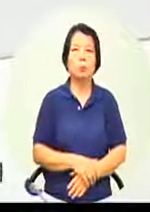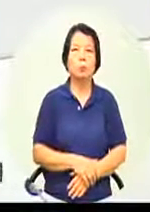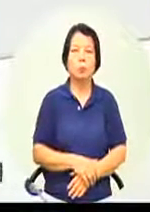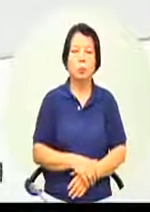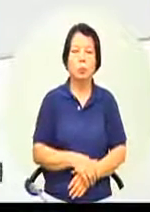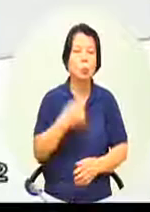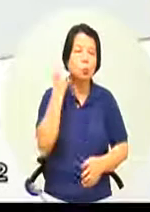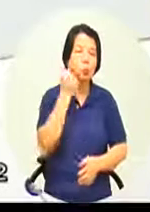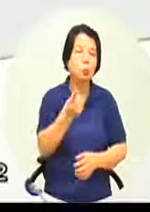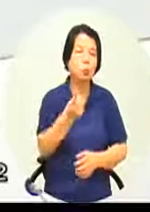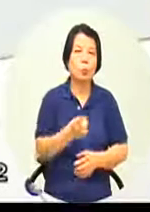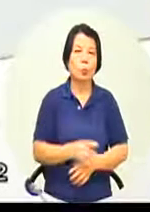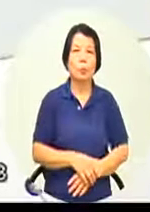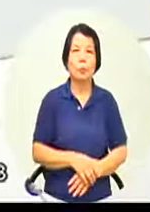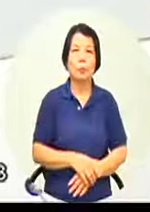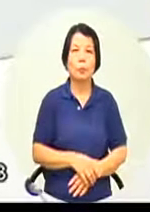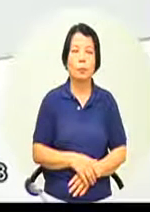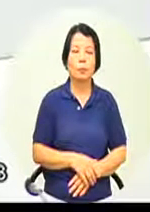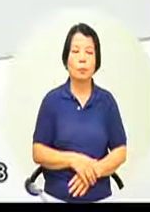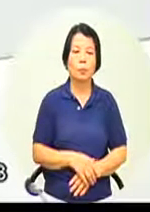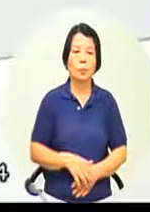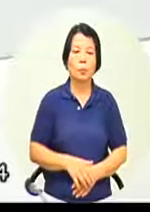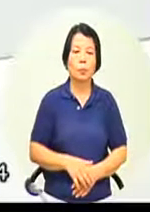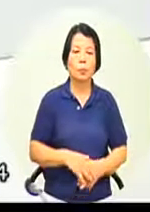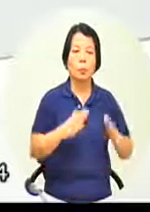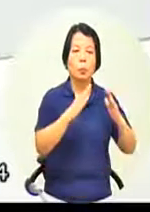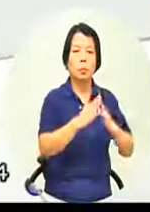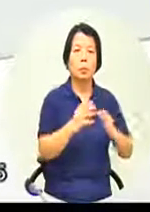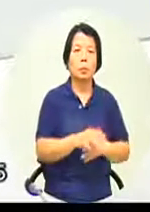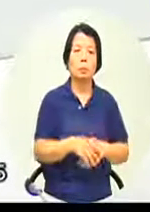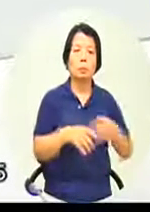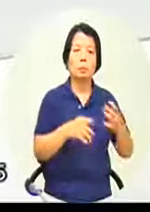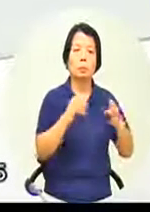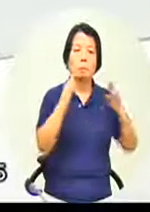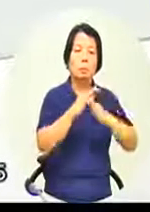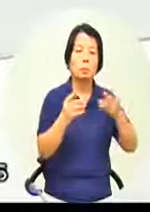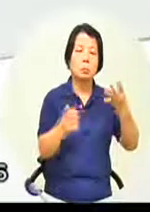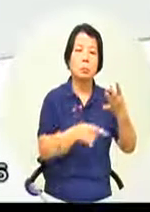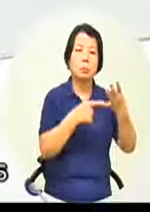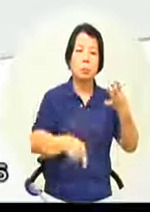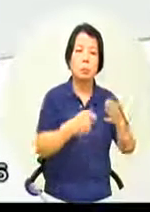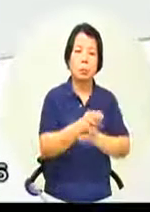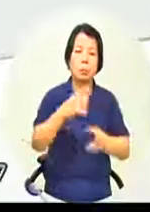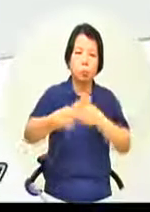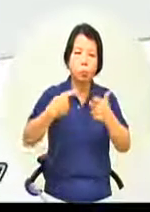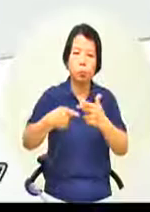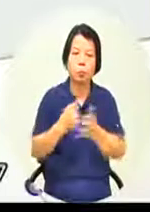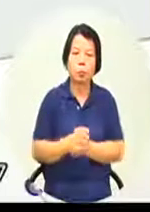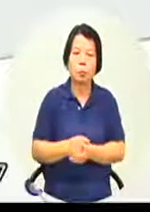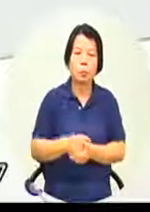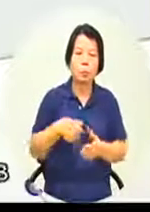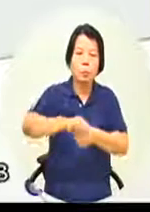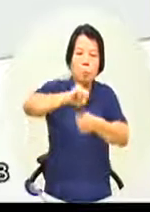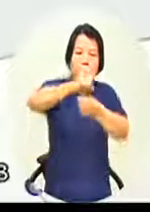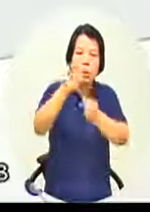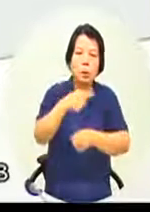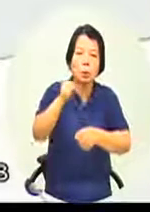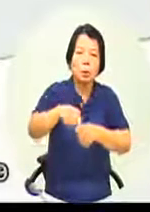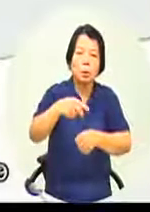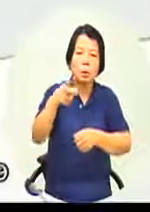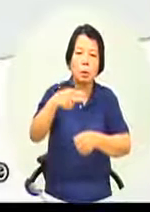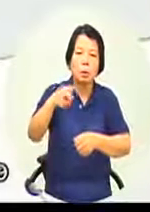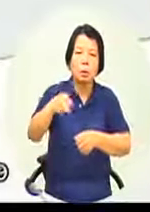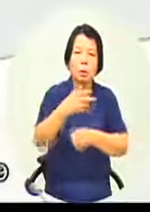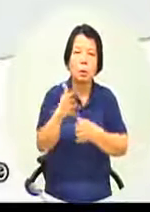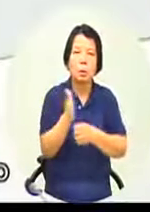月，从一家四口的家庭来讲哦，平均一个礼拜增加1500至2000哦，一个月就等于